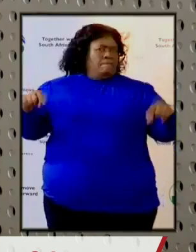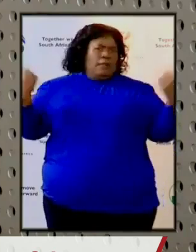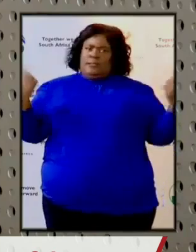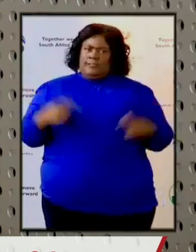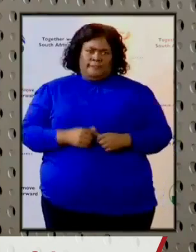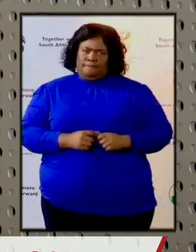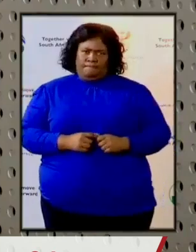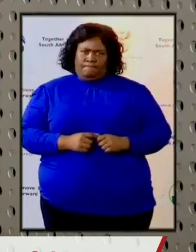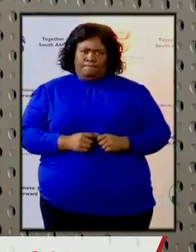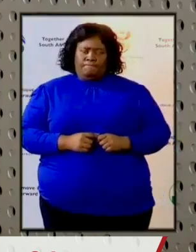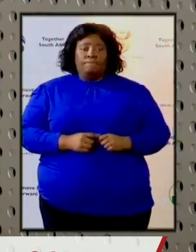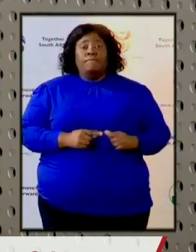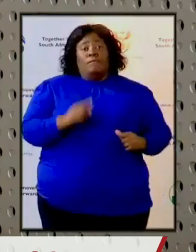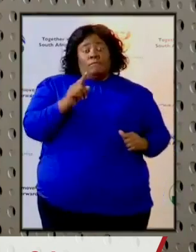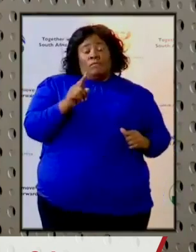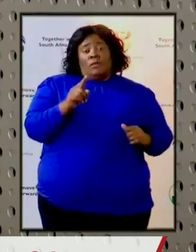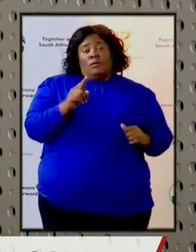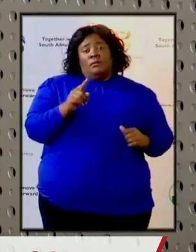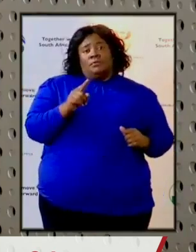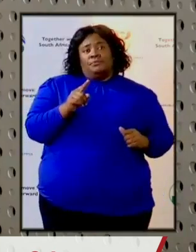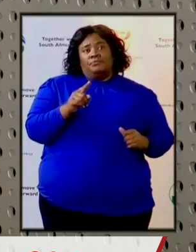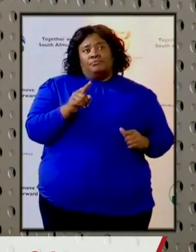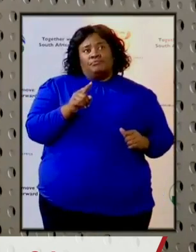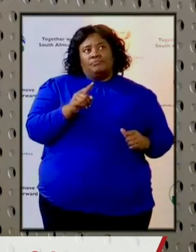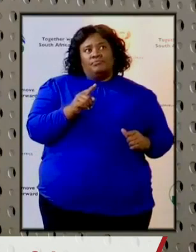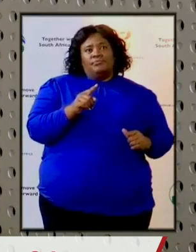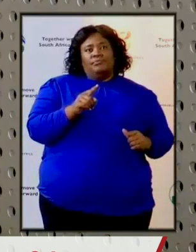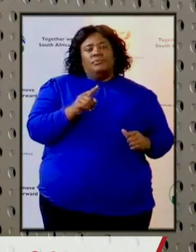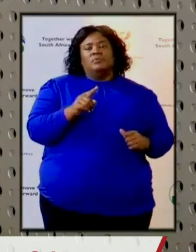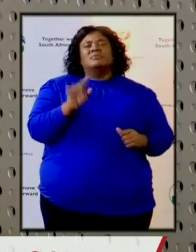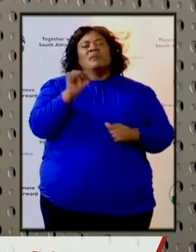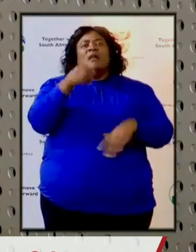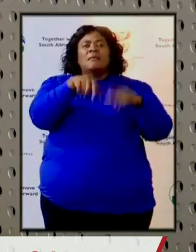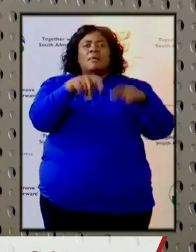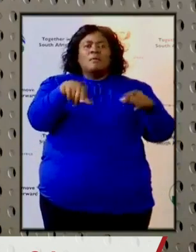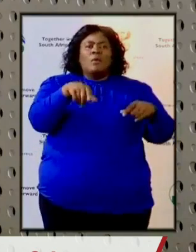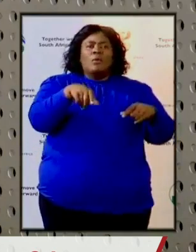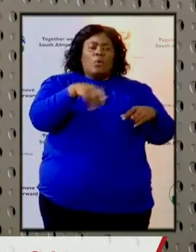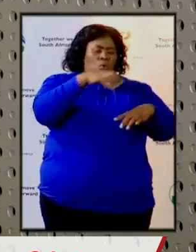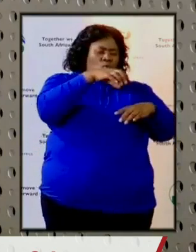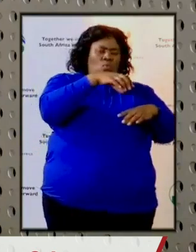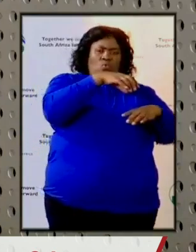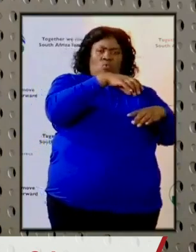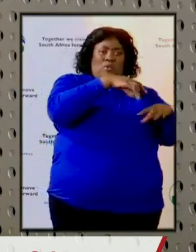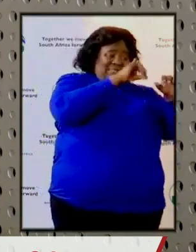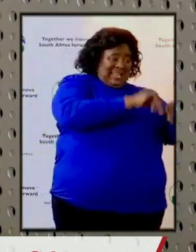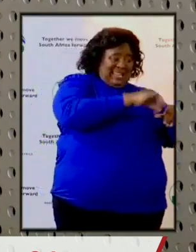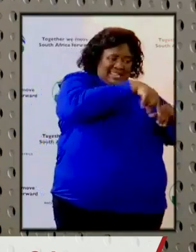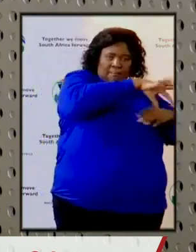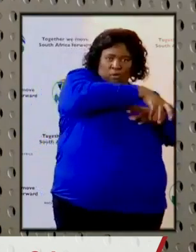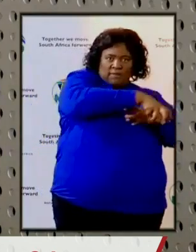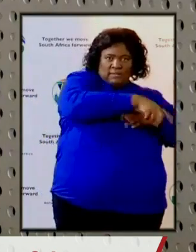Laba abahlala kwenye i-province besebenze kwenye la emngceleni yama-province.